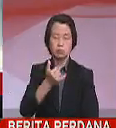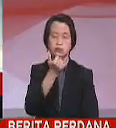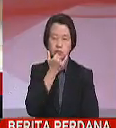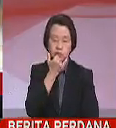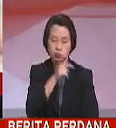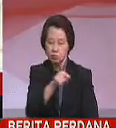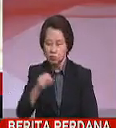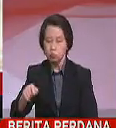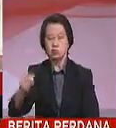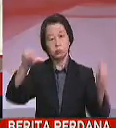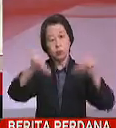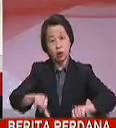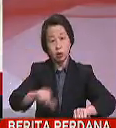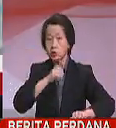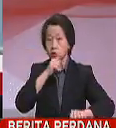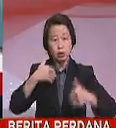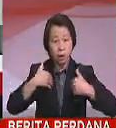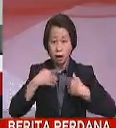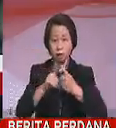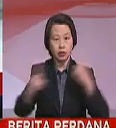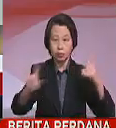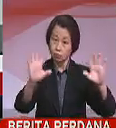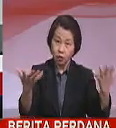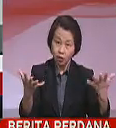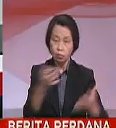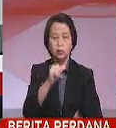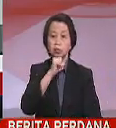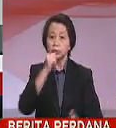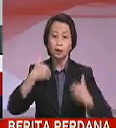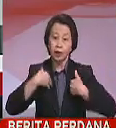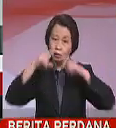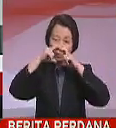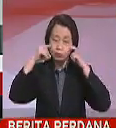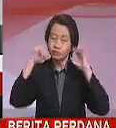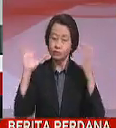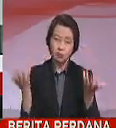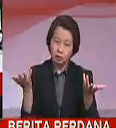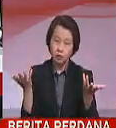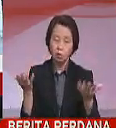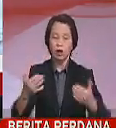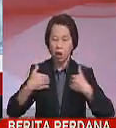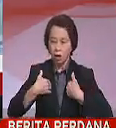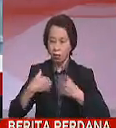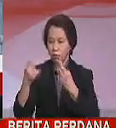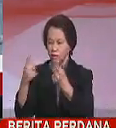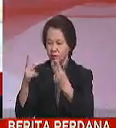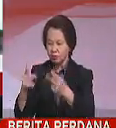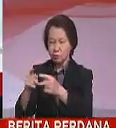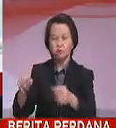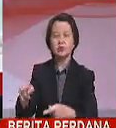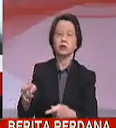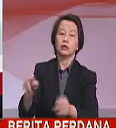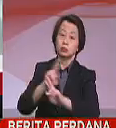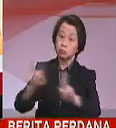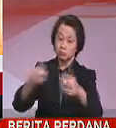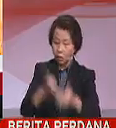kesalahan dipesan ialah gagal mengamalkan penjarakan fisikal dan tidak memakai penutup muka ada juga premis didapati tidak